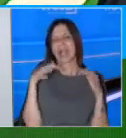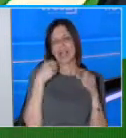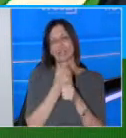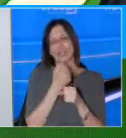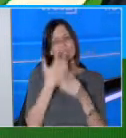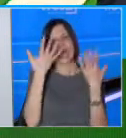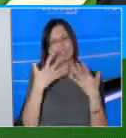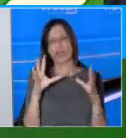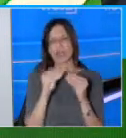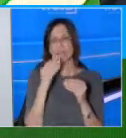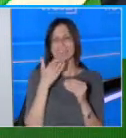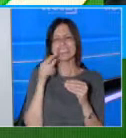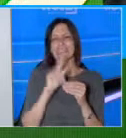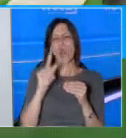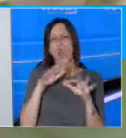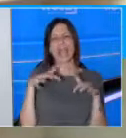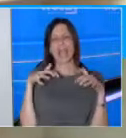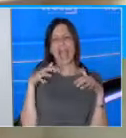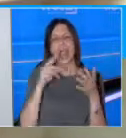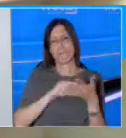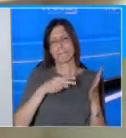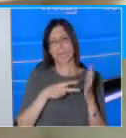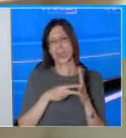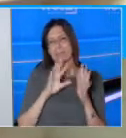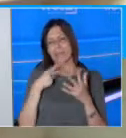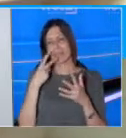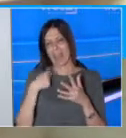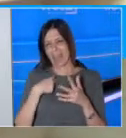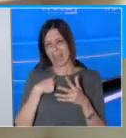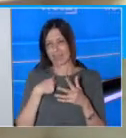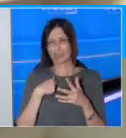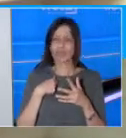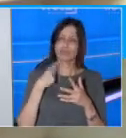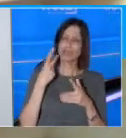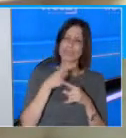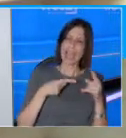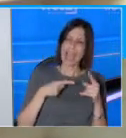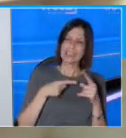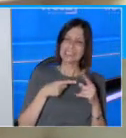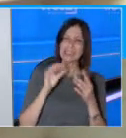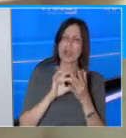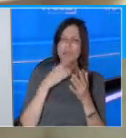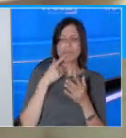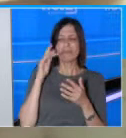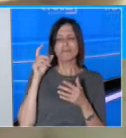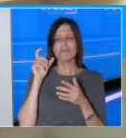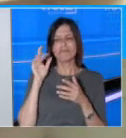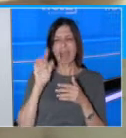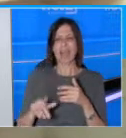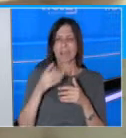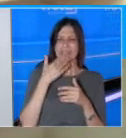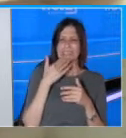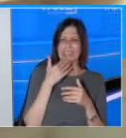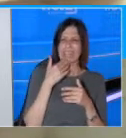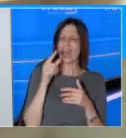עם ישראל, זה לא קהל פוליטי. גם מה שנראה בעינינו כ2.5 בלוגרים שקוראים להחרים את ישראל, רוב הקהל באירופה בכלל לא שם